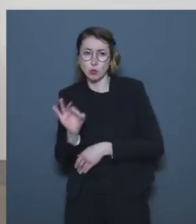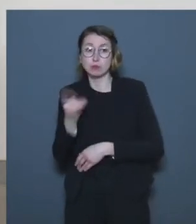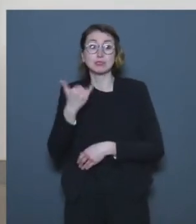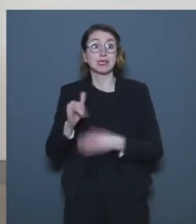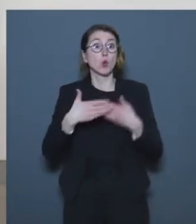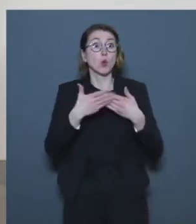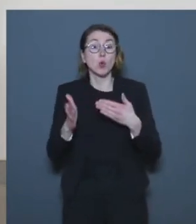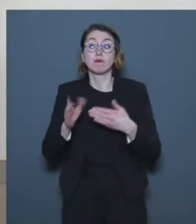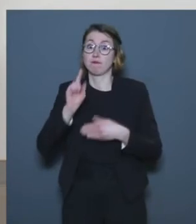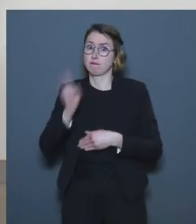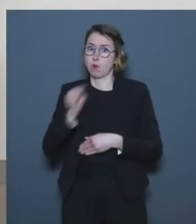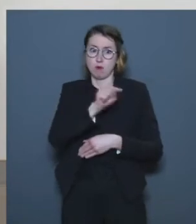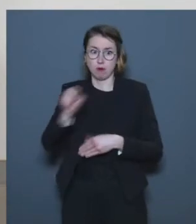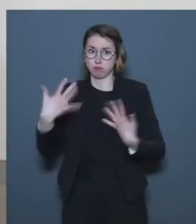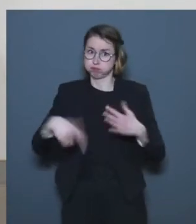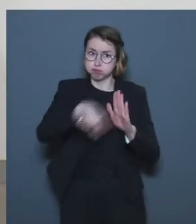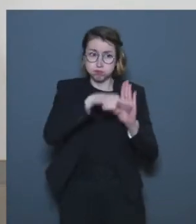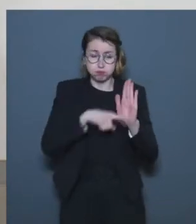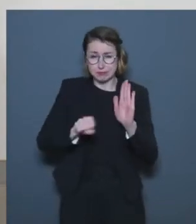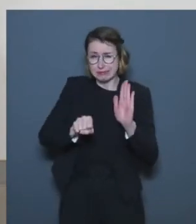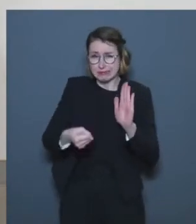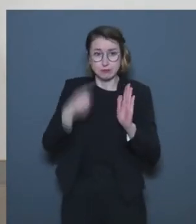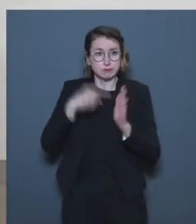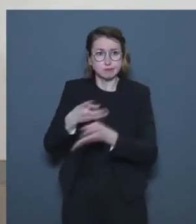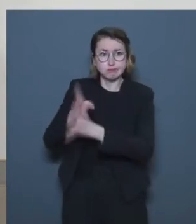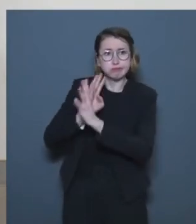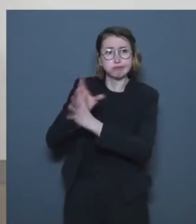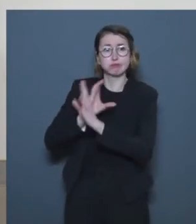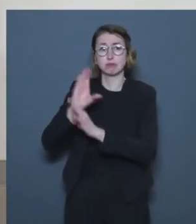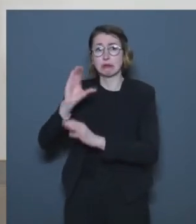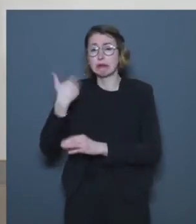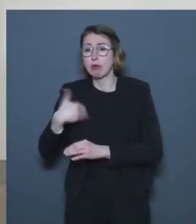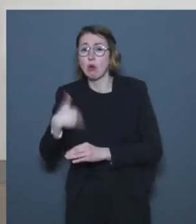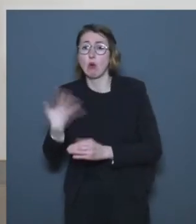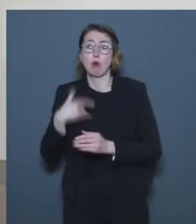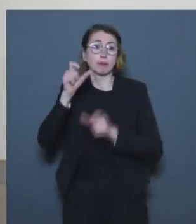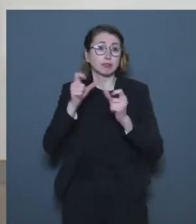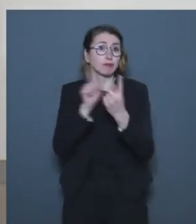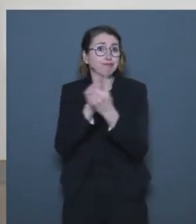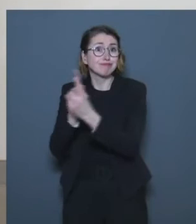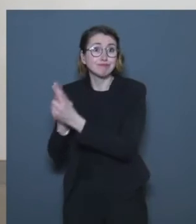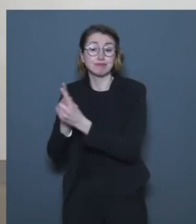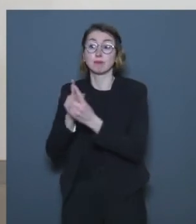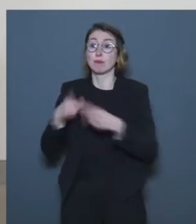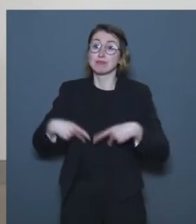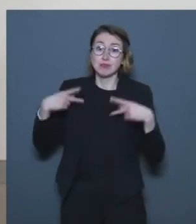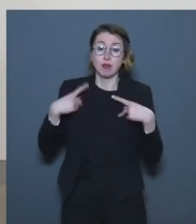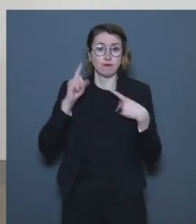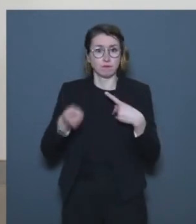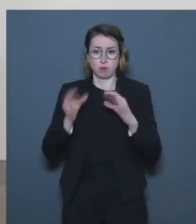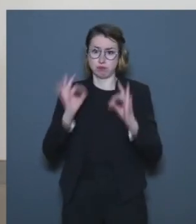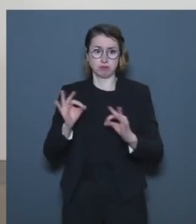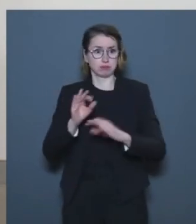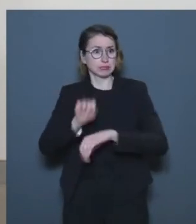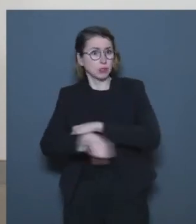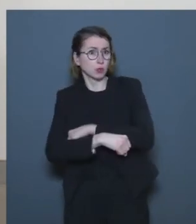strictes. Mesures de protection plus strictes pour mieux protéger les clients et les professionnels dans le secteur. Nous sommes tout